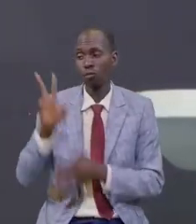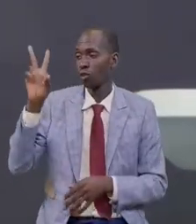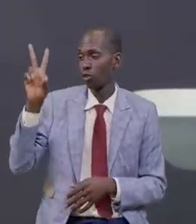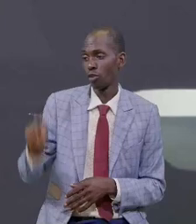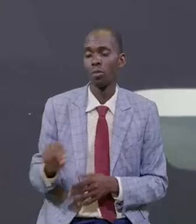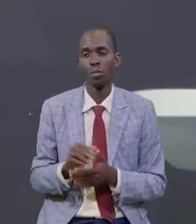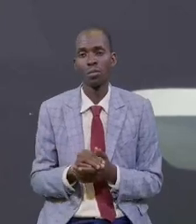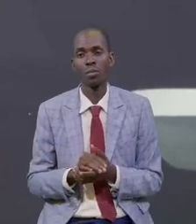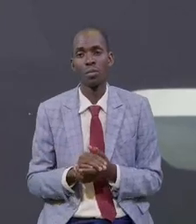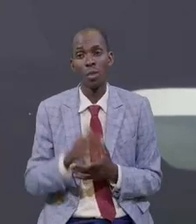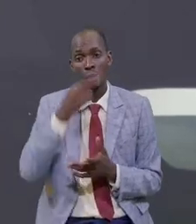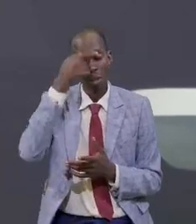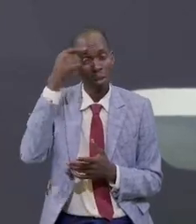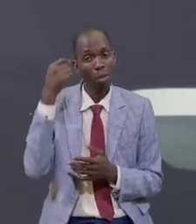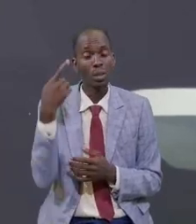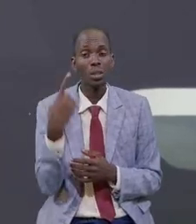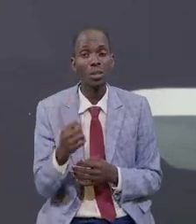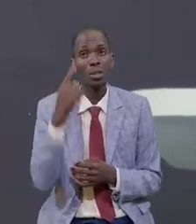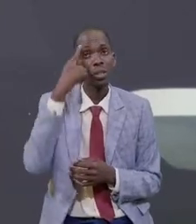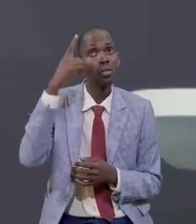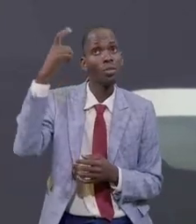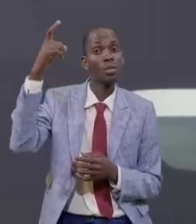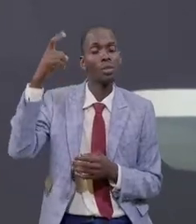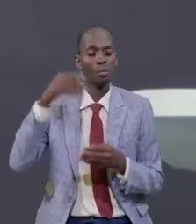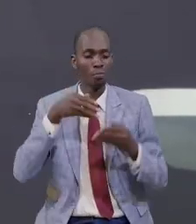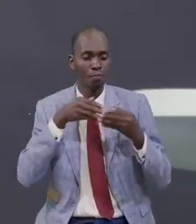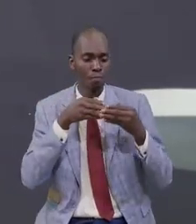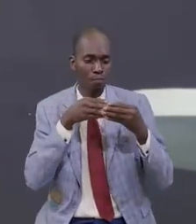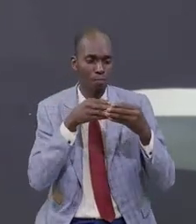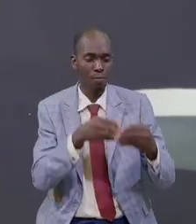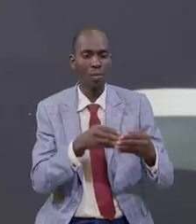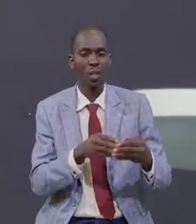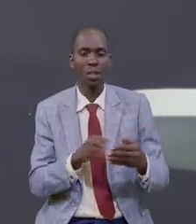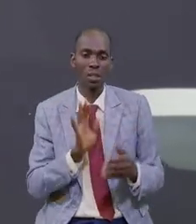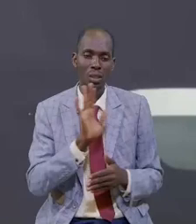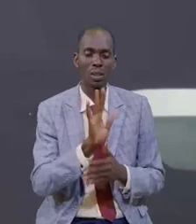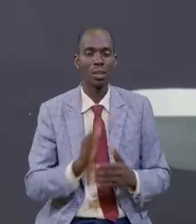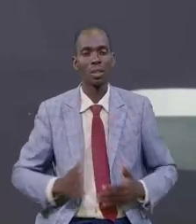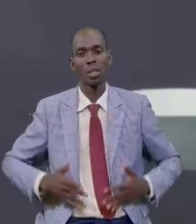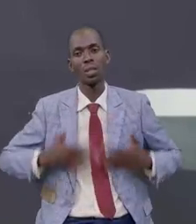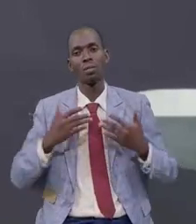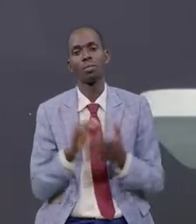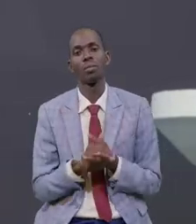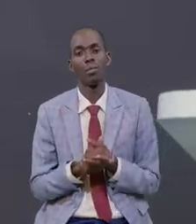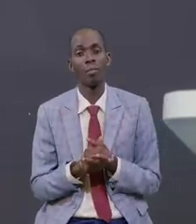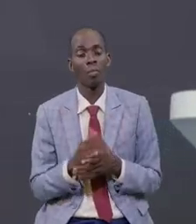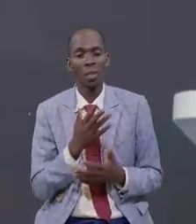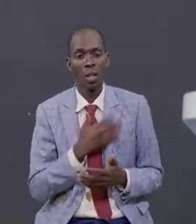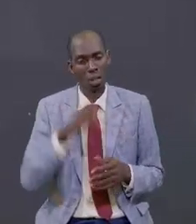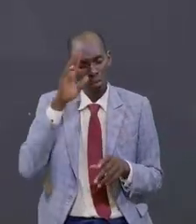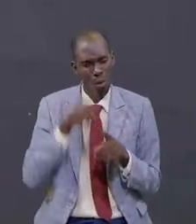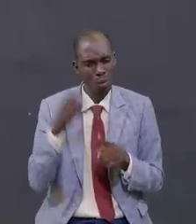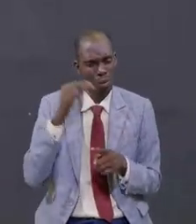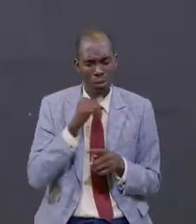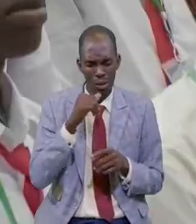tentations parce que le rêve des sa vie et il ne se rappelle plus